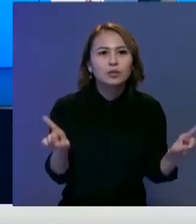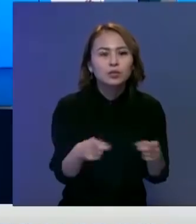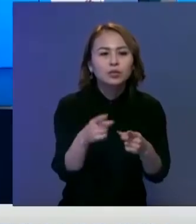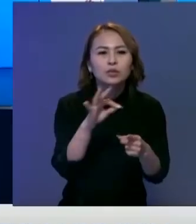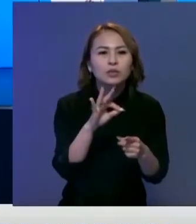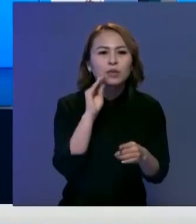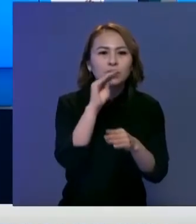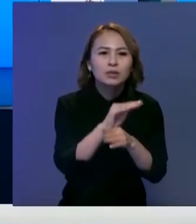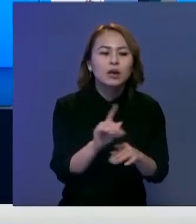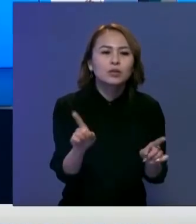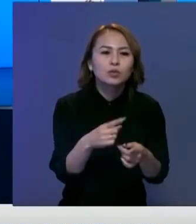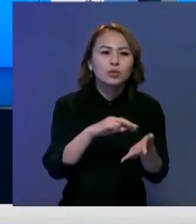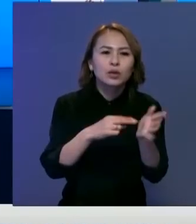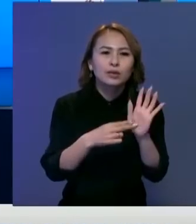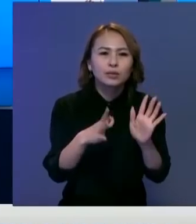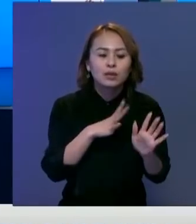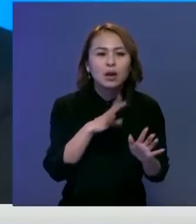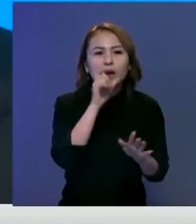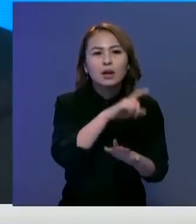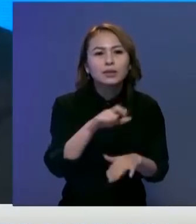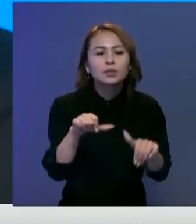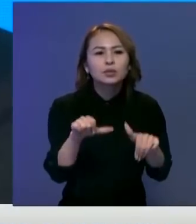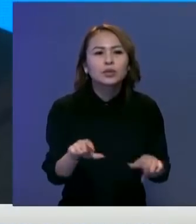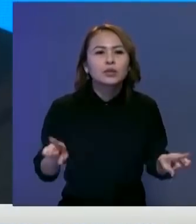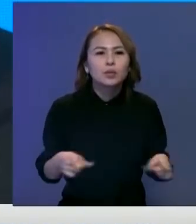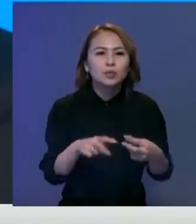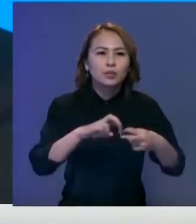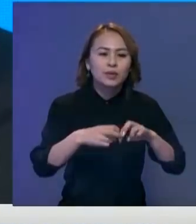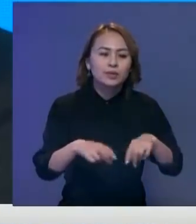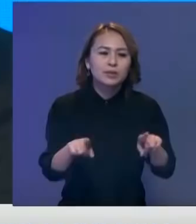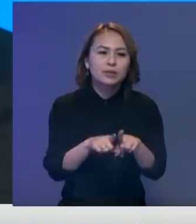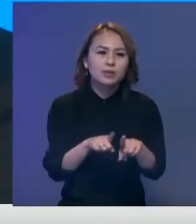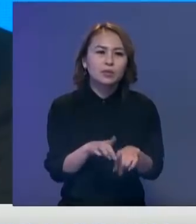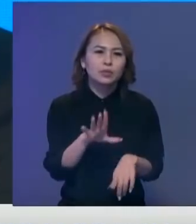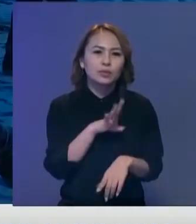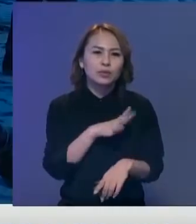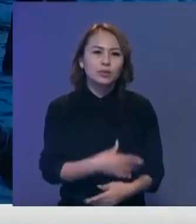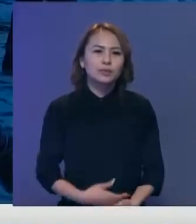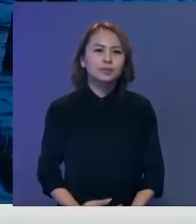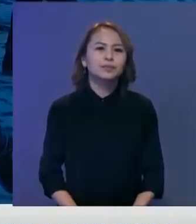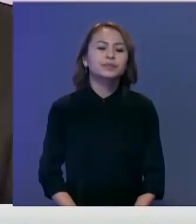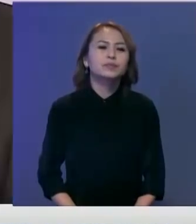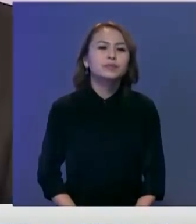беруді дамыту үшін ынтымақтасықты артыру жолдар айтылды. Адам құқтарын дамыту мәселесі де көтерілді.